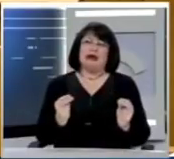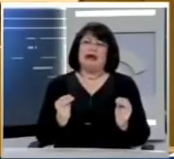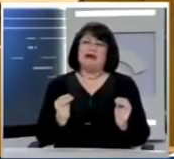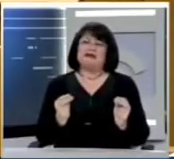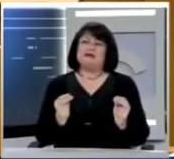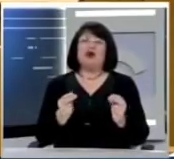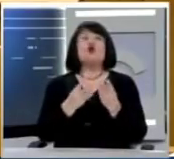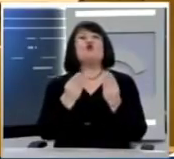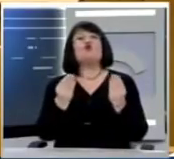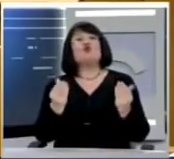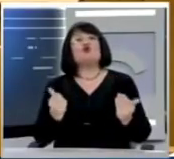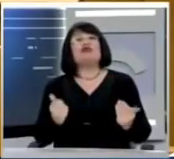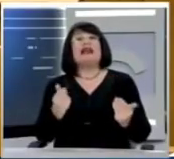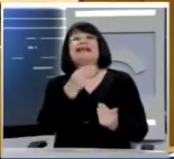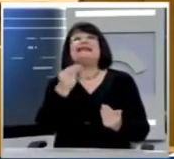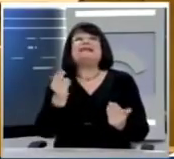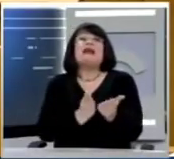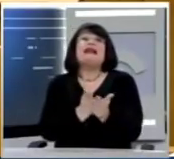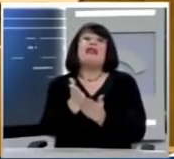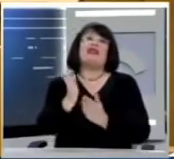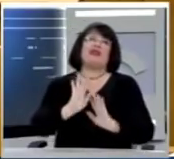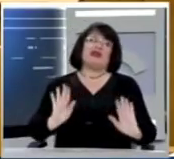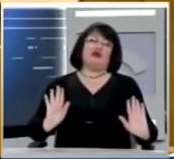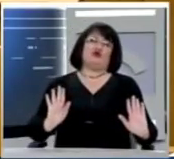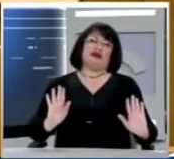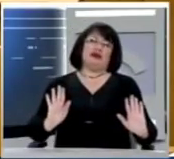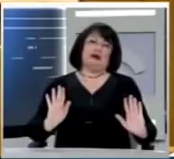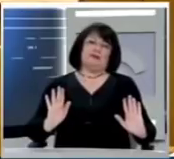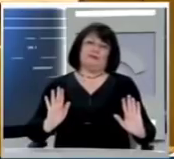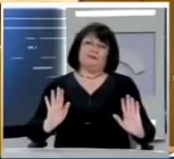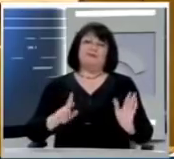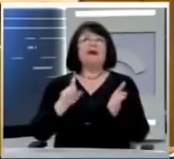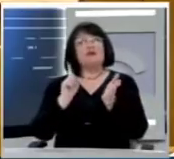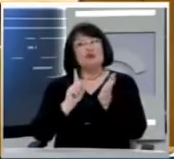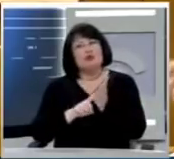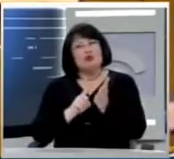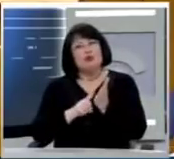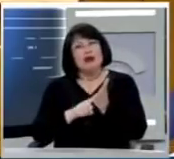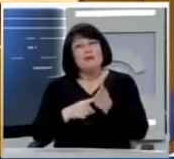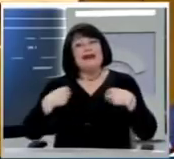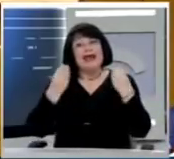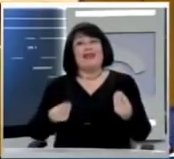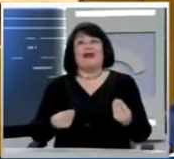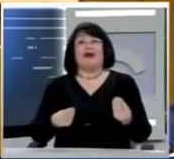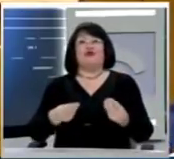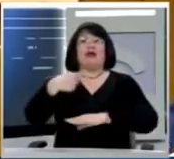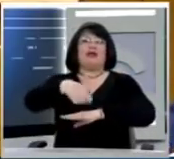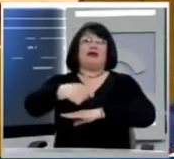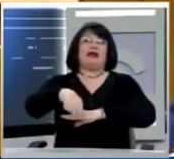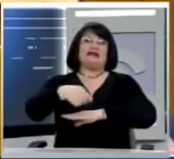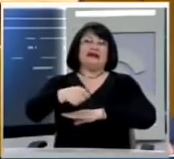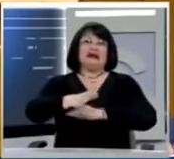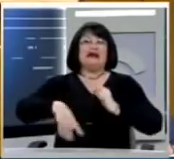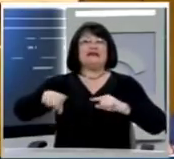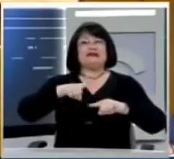την ουσιαστική έννοια της δικαιοσύνης στο επίκεντρο. Τόσο της δικαιοσύνης που πρέπει να αποδίδεται στα δικαστήρια της χώρας